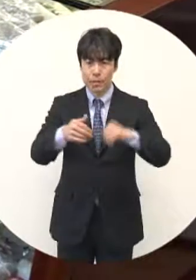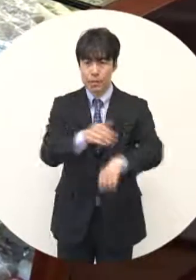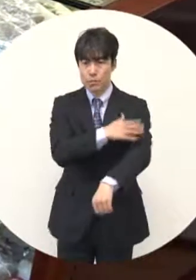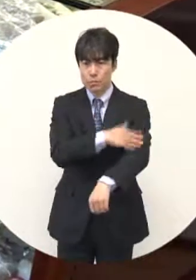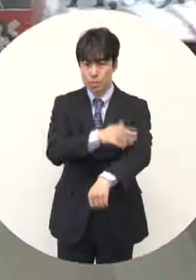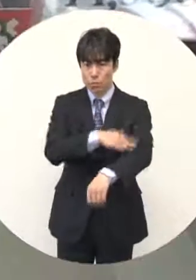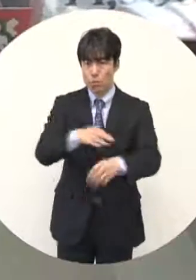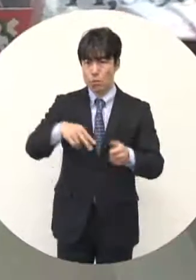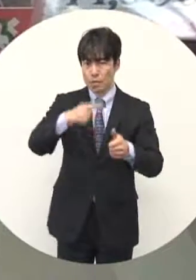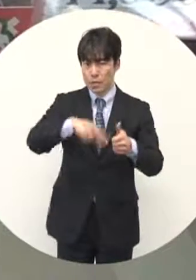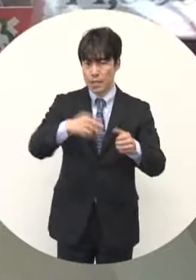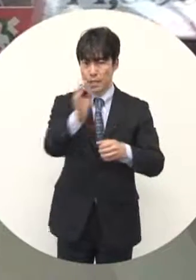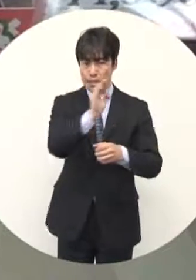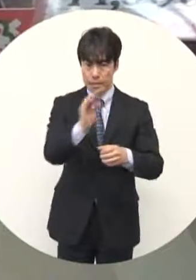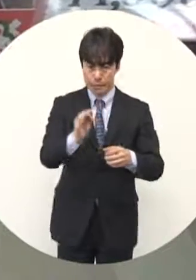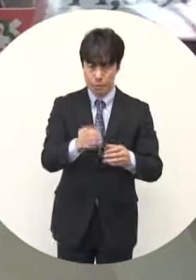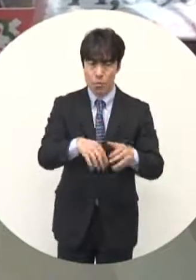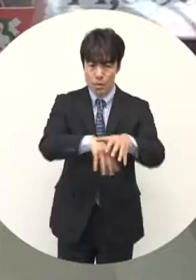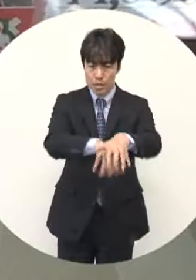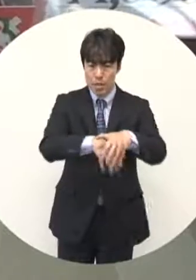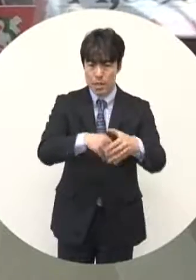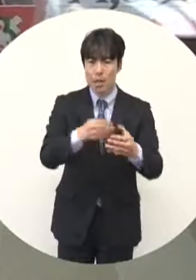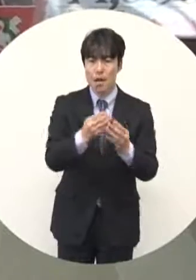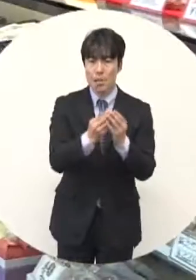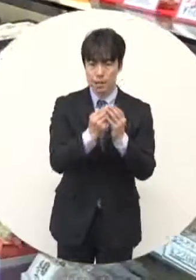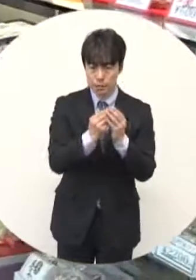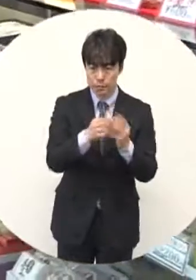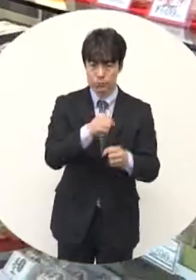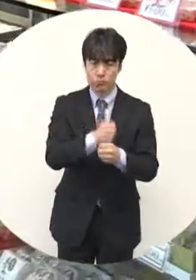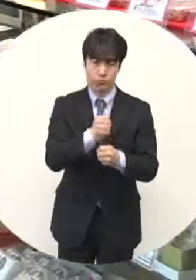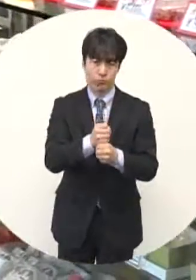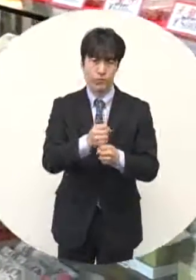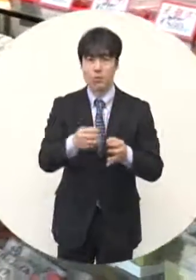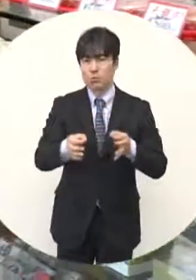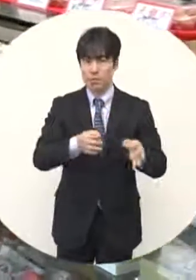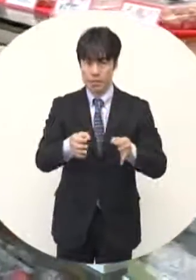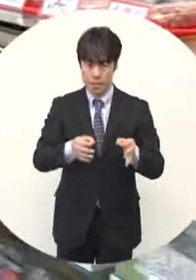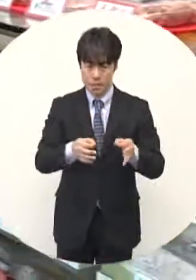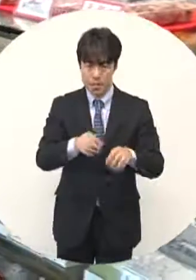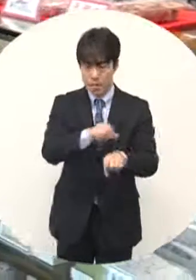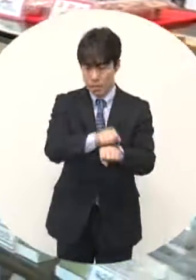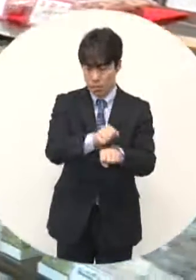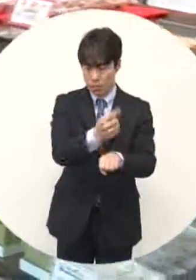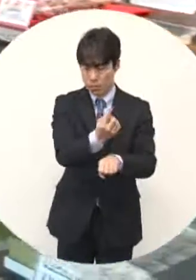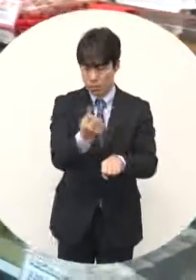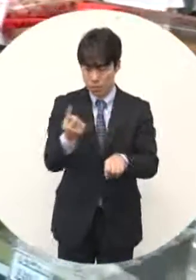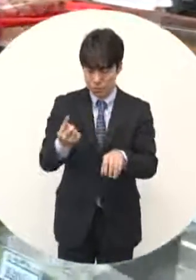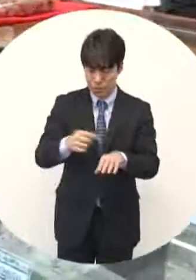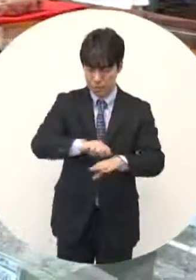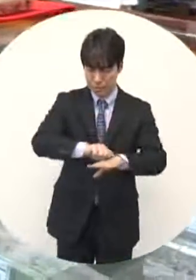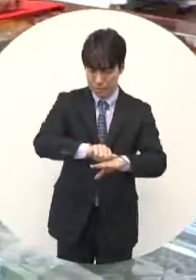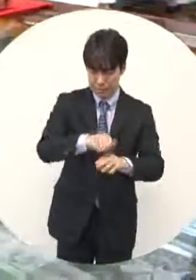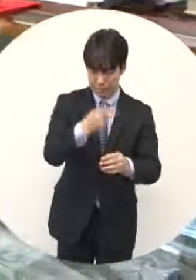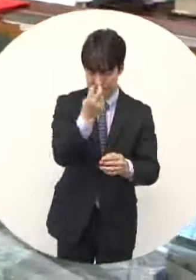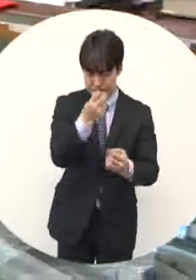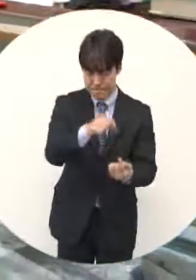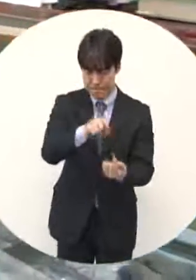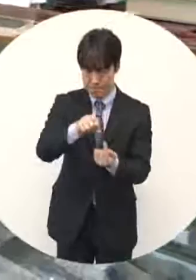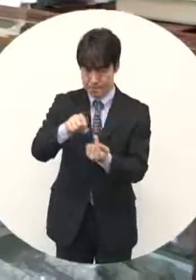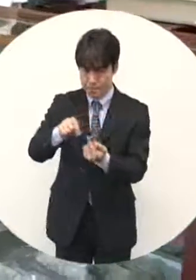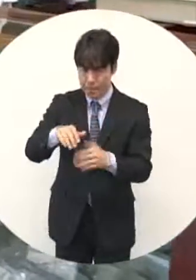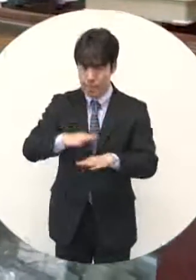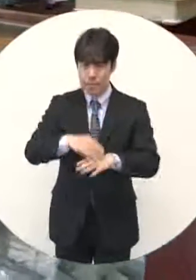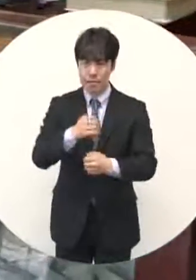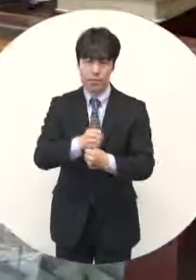ド認定品田舎まんじゅうを製造しています。材料一つ一つにこだわっている手作りのお菓子